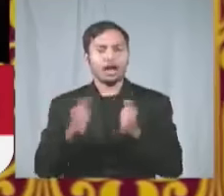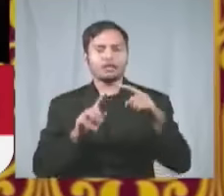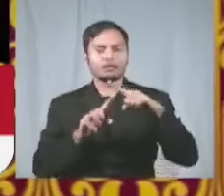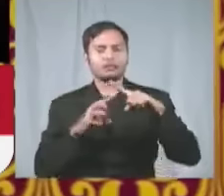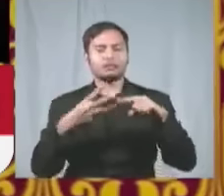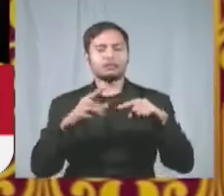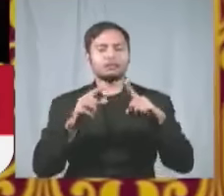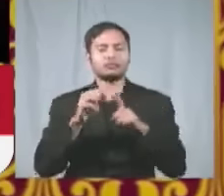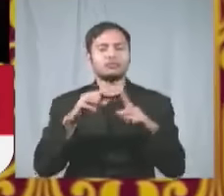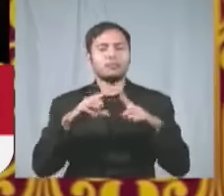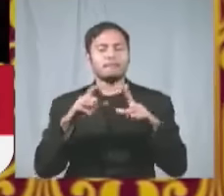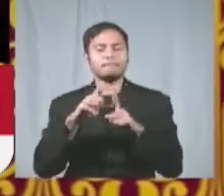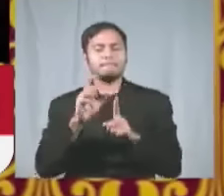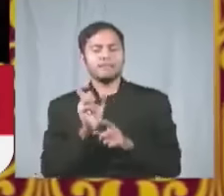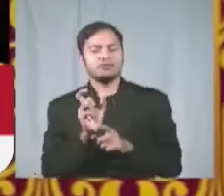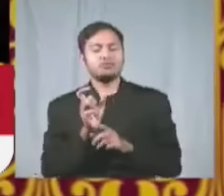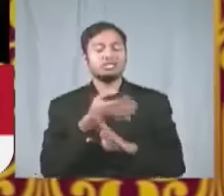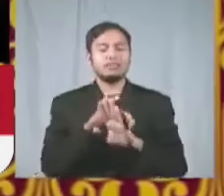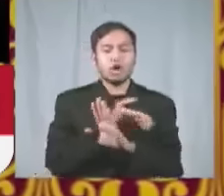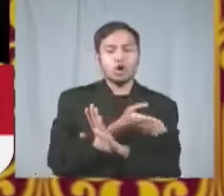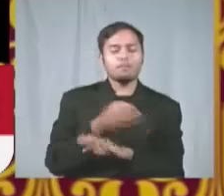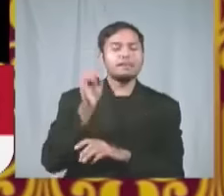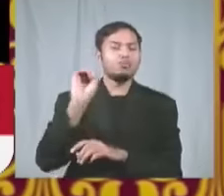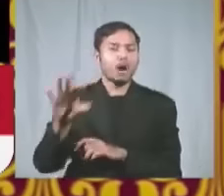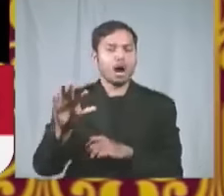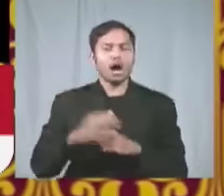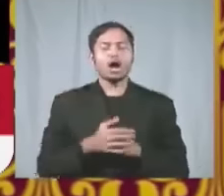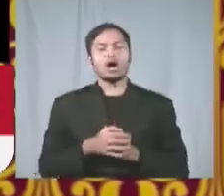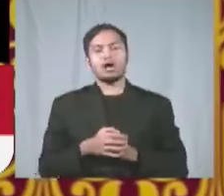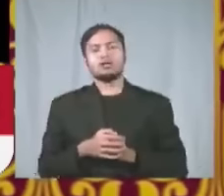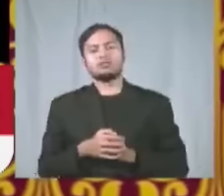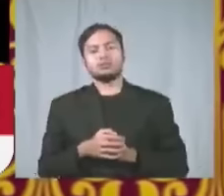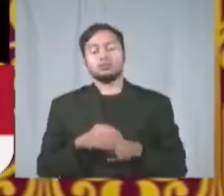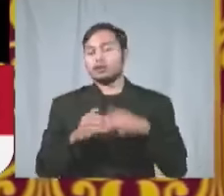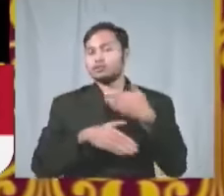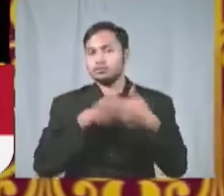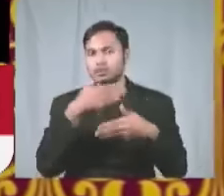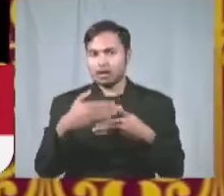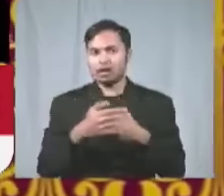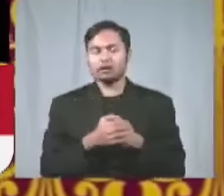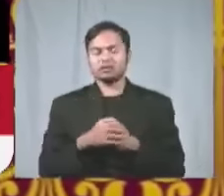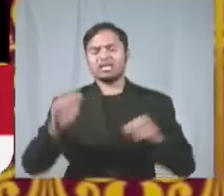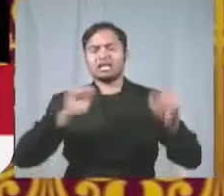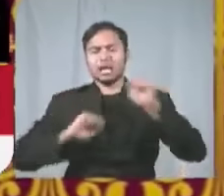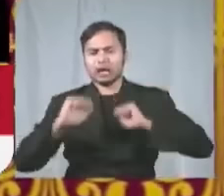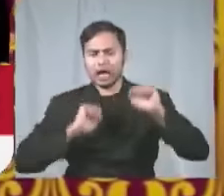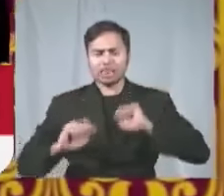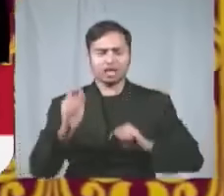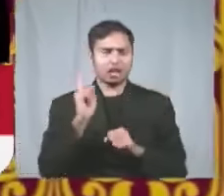dan dibuang ke tempat pembuangan akhir. Kemudian kami melaksanakan kegiatan